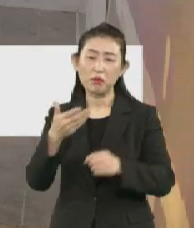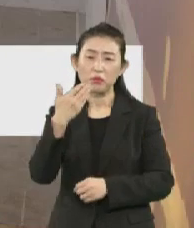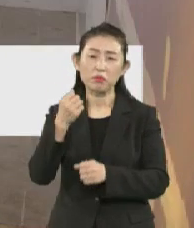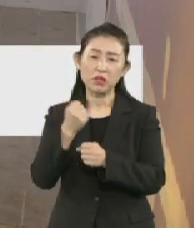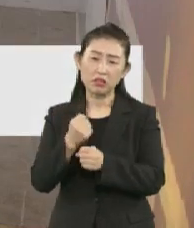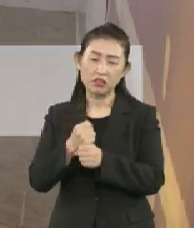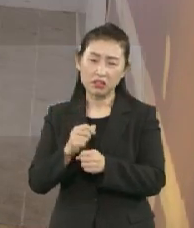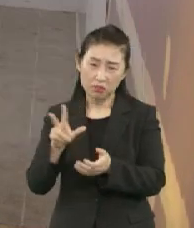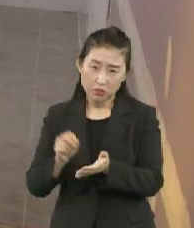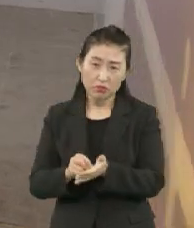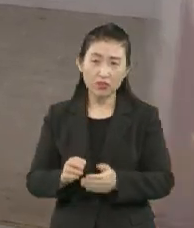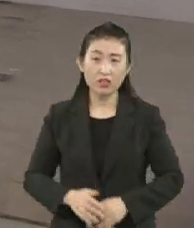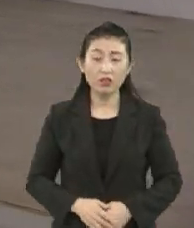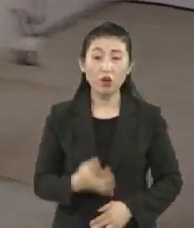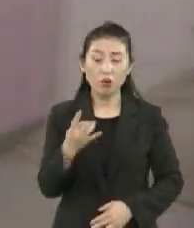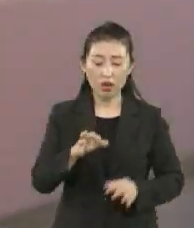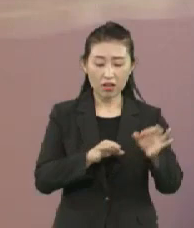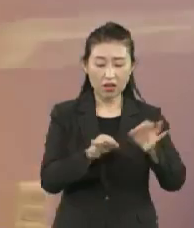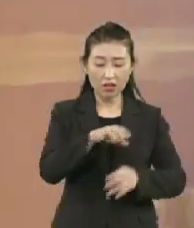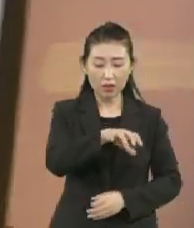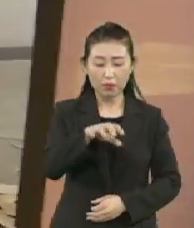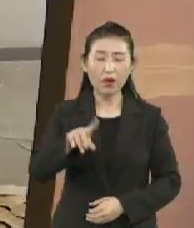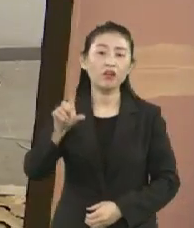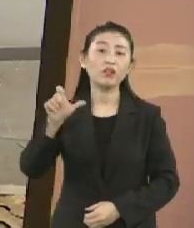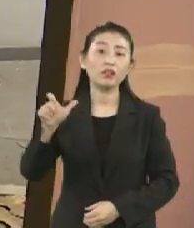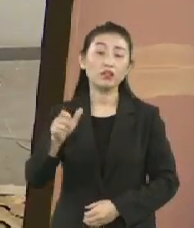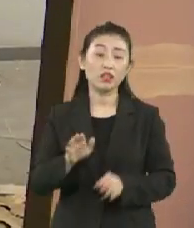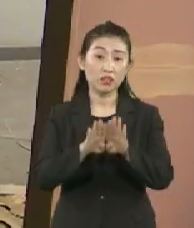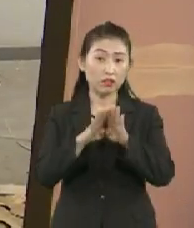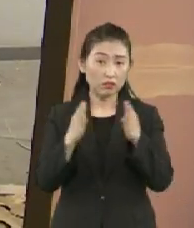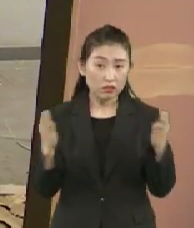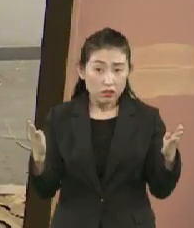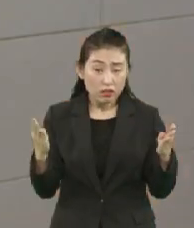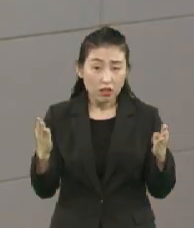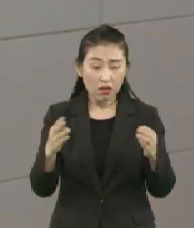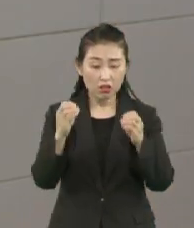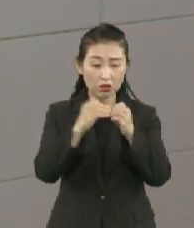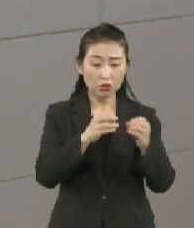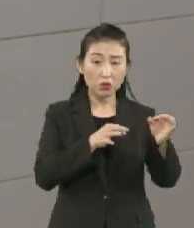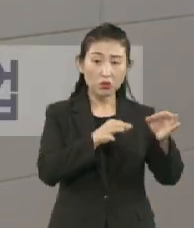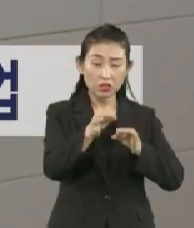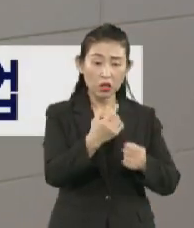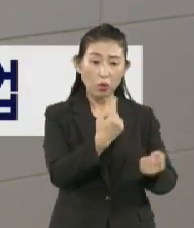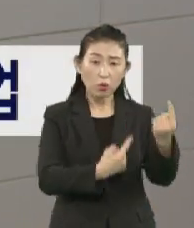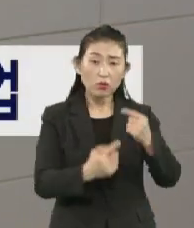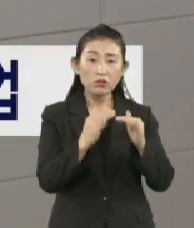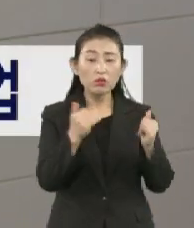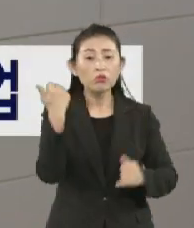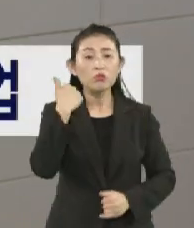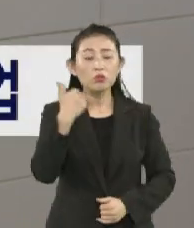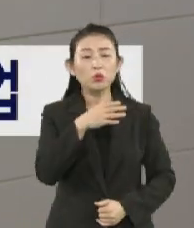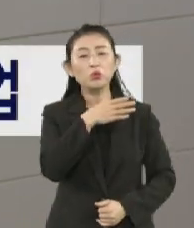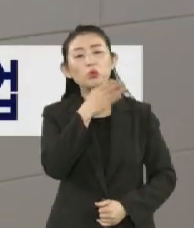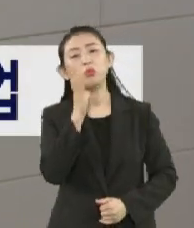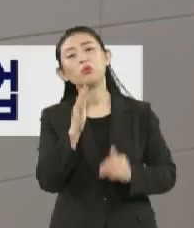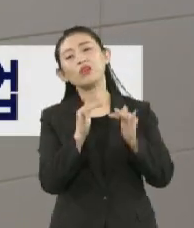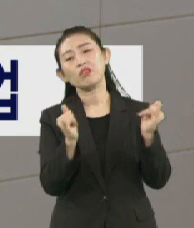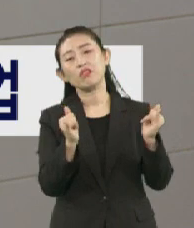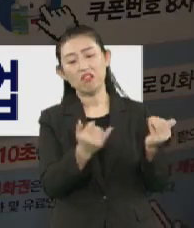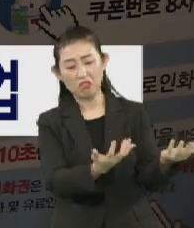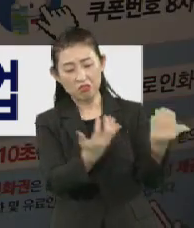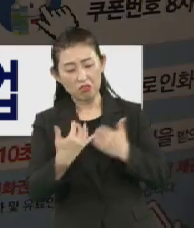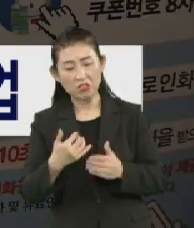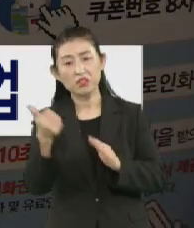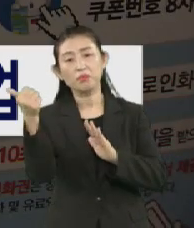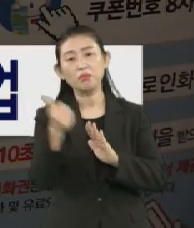저는. 당초 15개 음식점이 창업했지만 전통시장을 찾는 주 고객층인 중노년층을